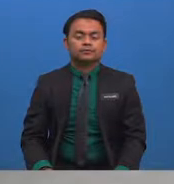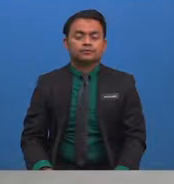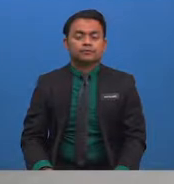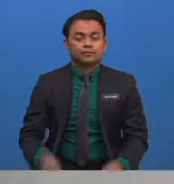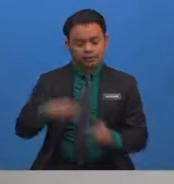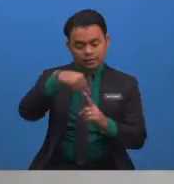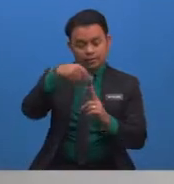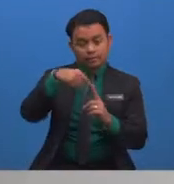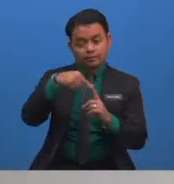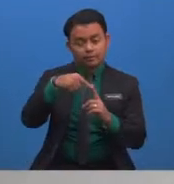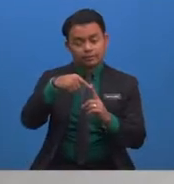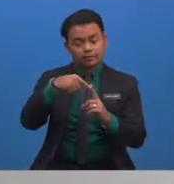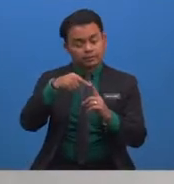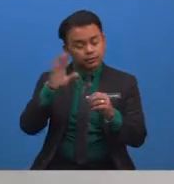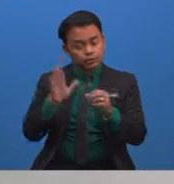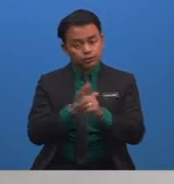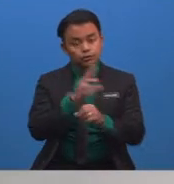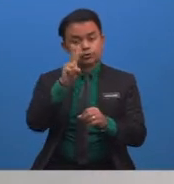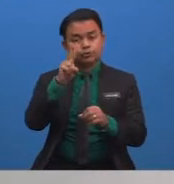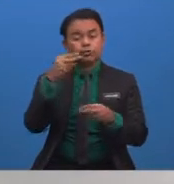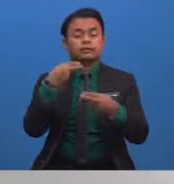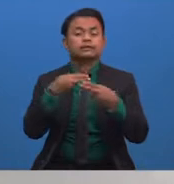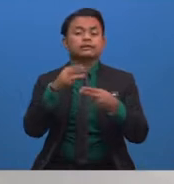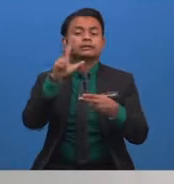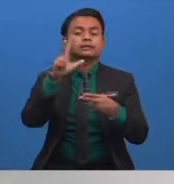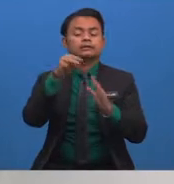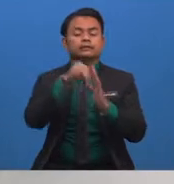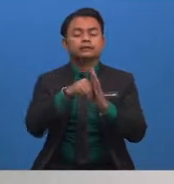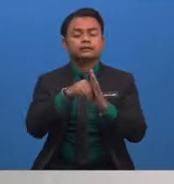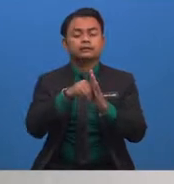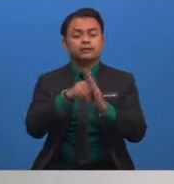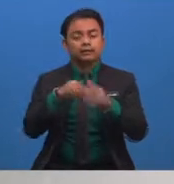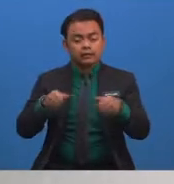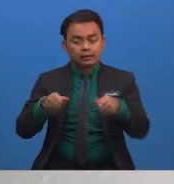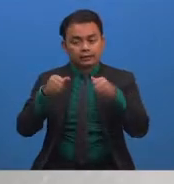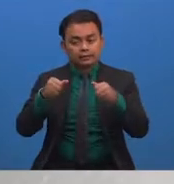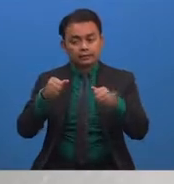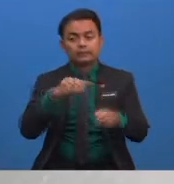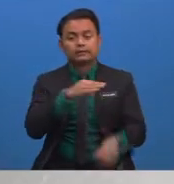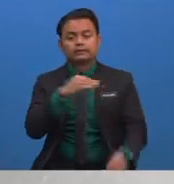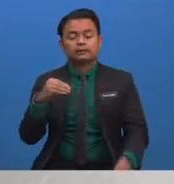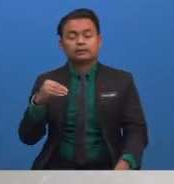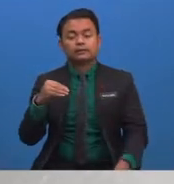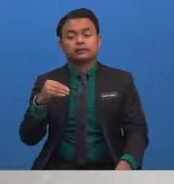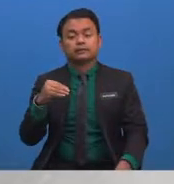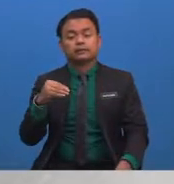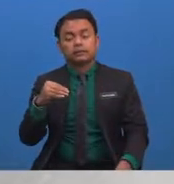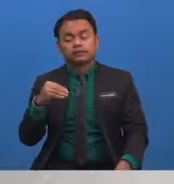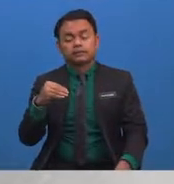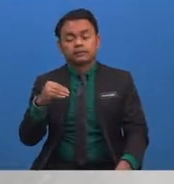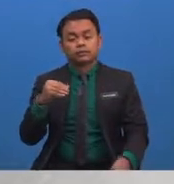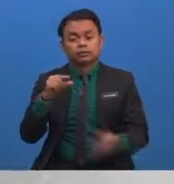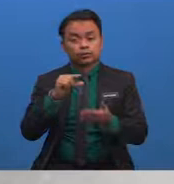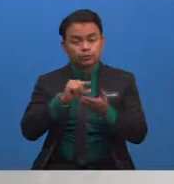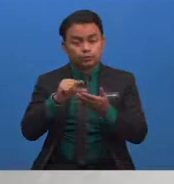Apabila telah cukup 2 hingga 3 minit, angkat dan toskan kacang dengan menggunakan sendok berlubang.